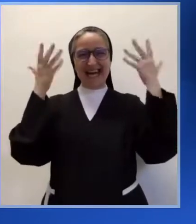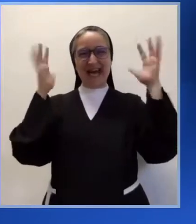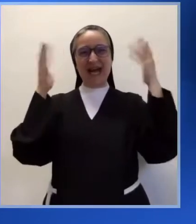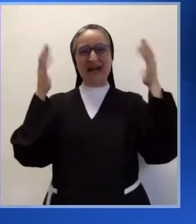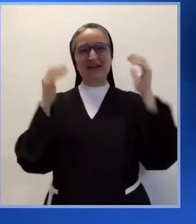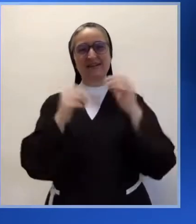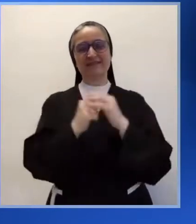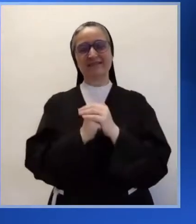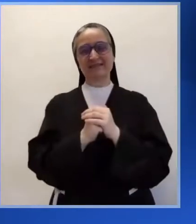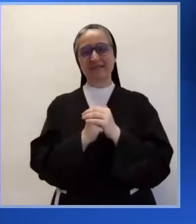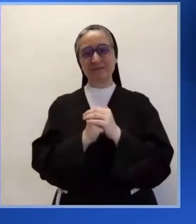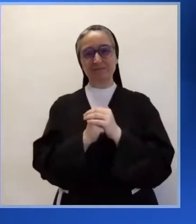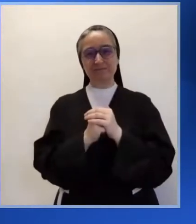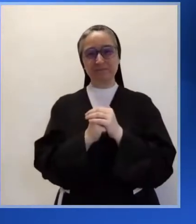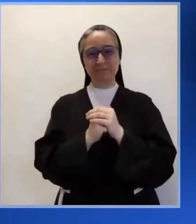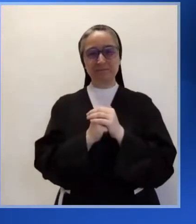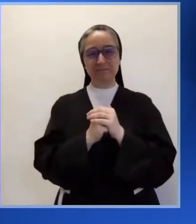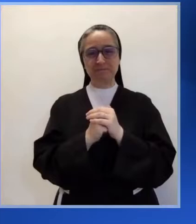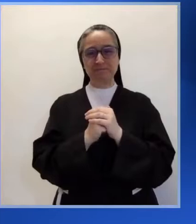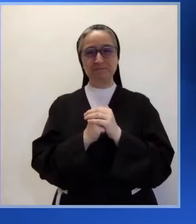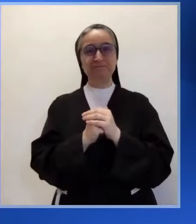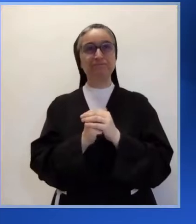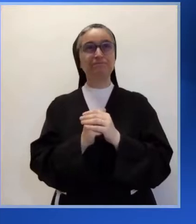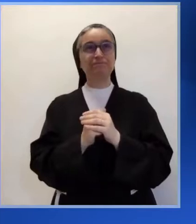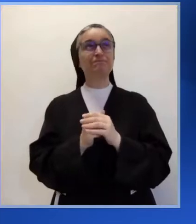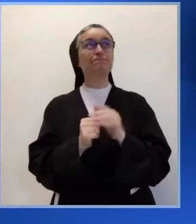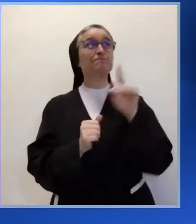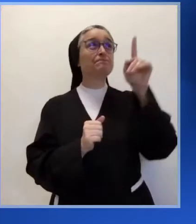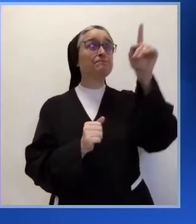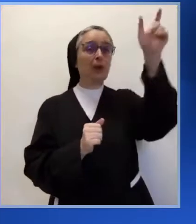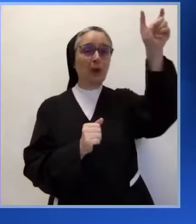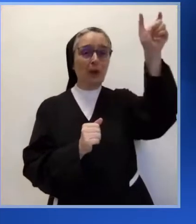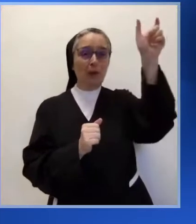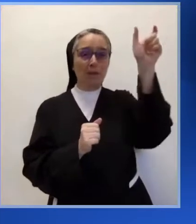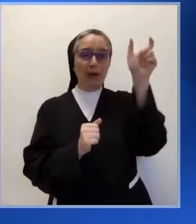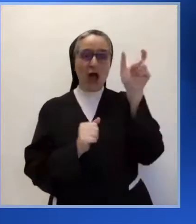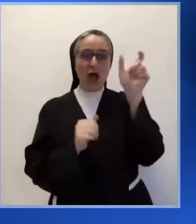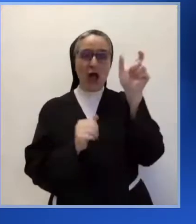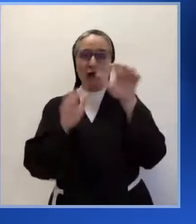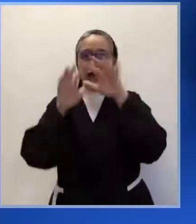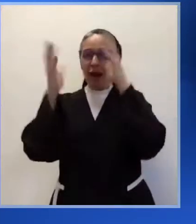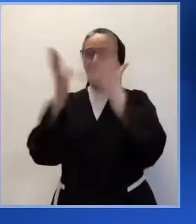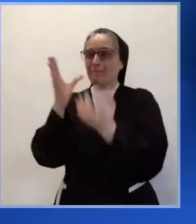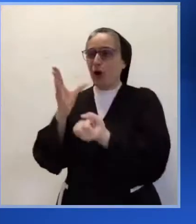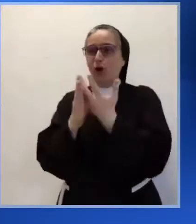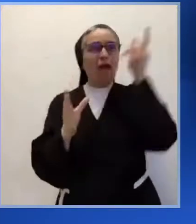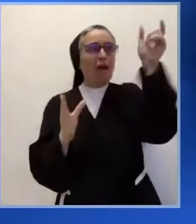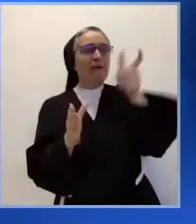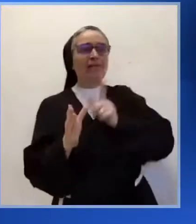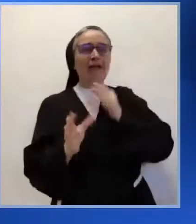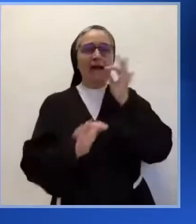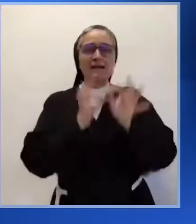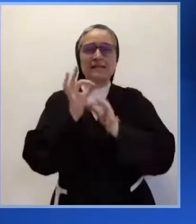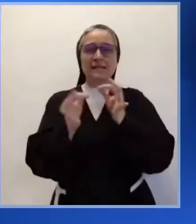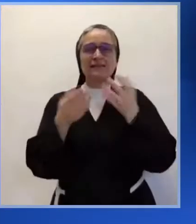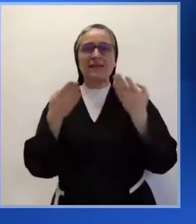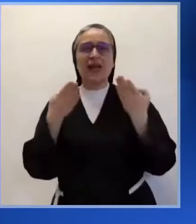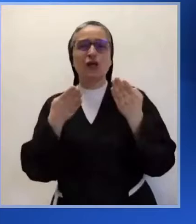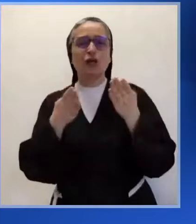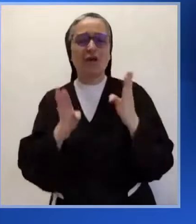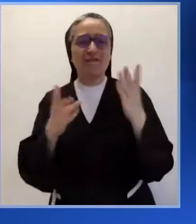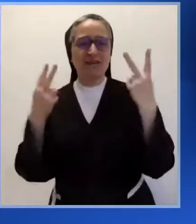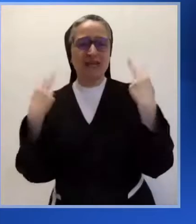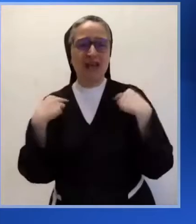La parola di Dio che ha creato il mondo e dà senso alla storia e al cammino dell'uomo si è